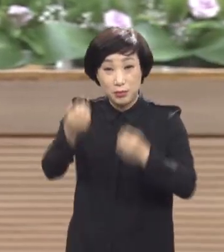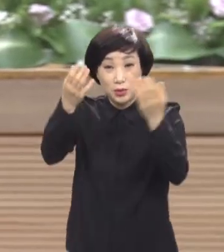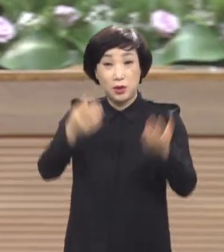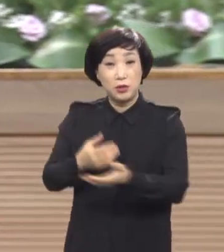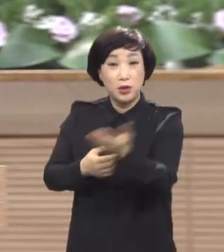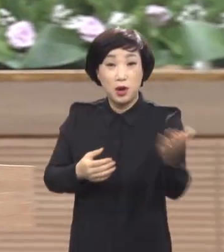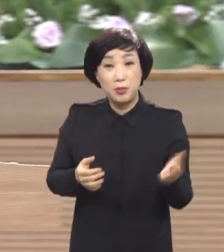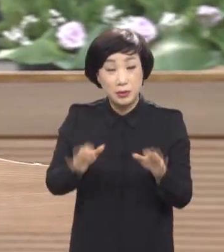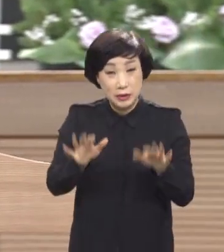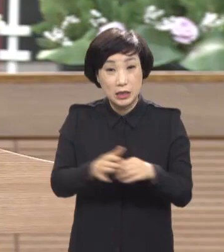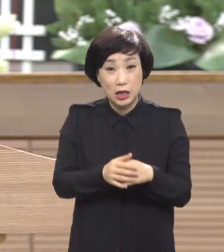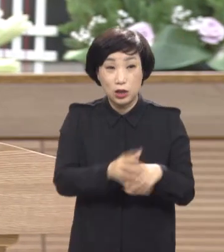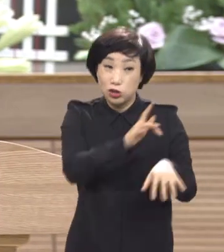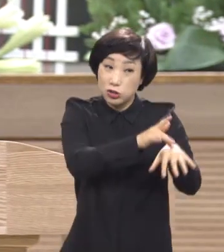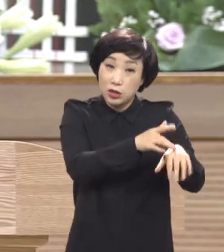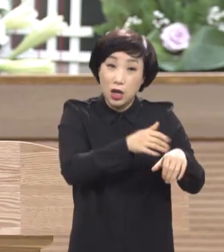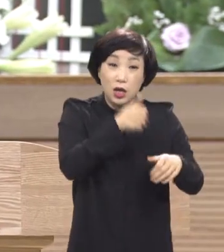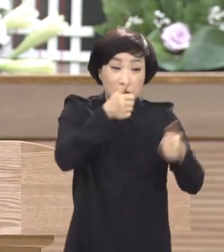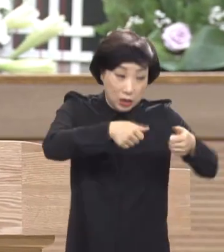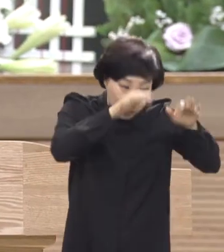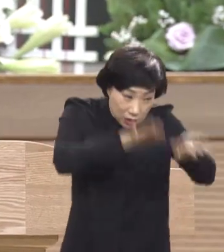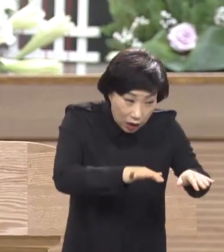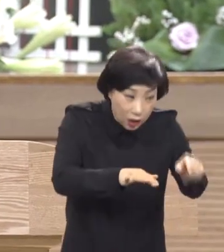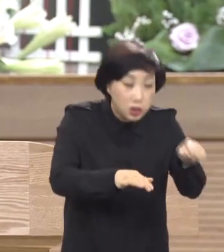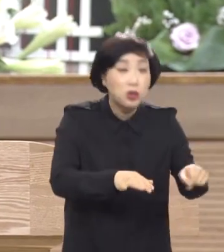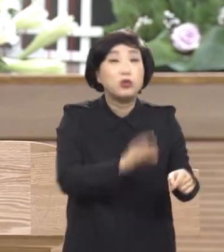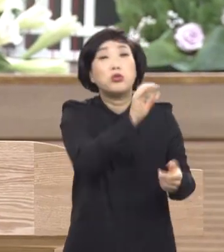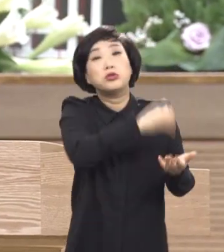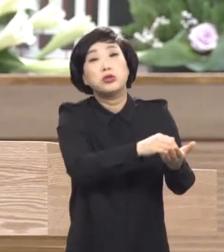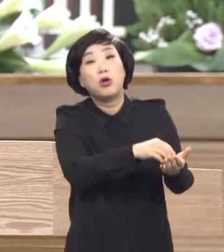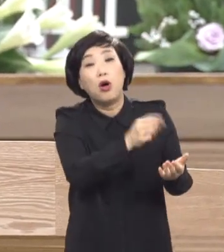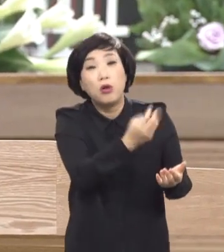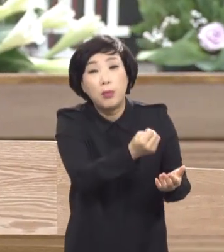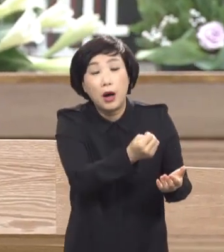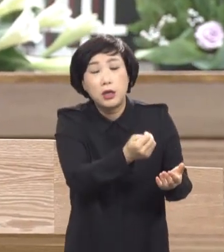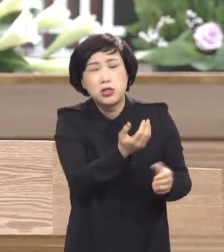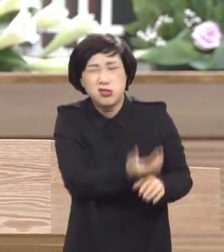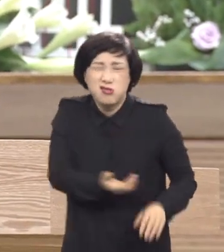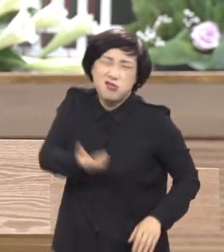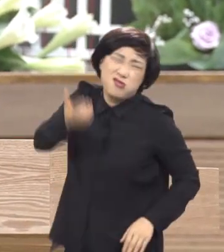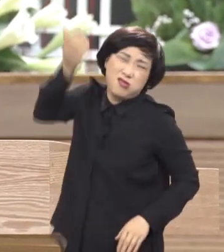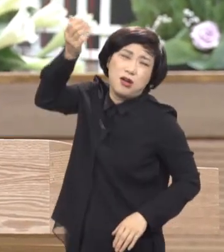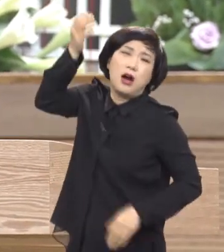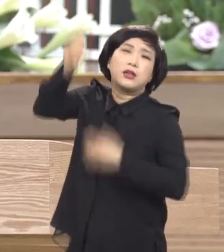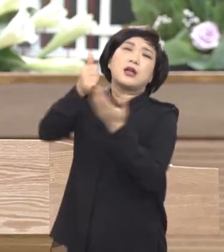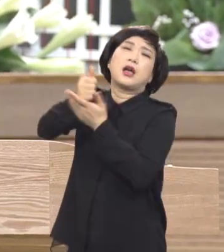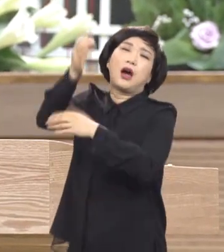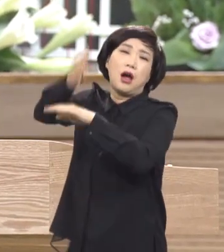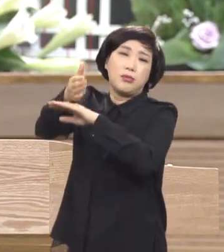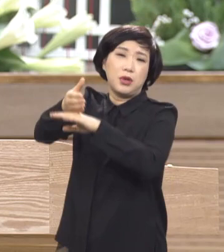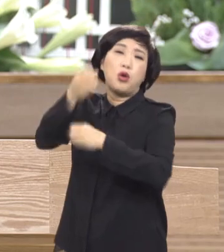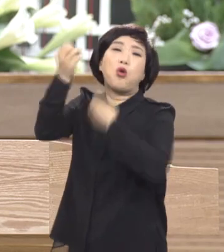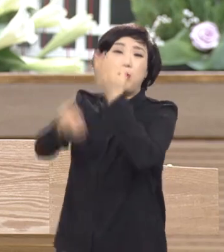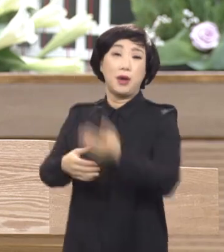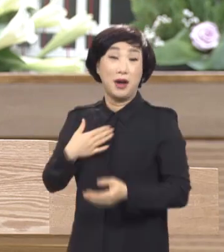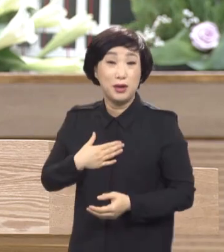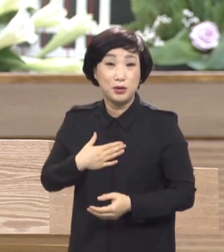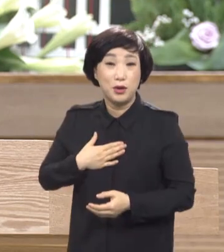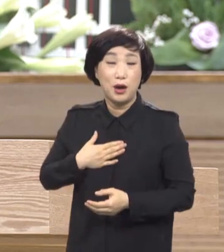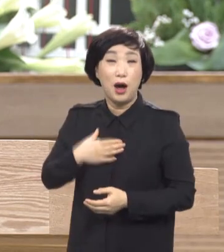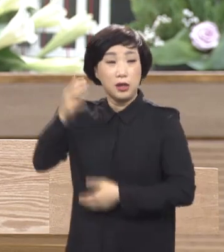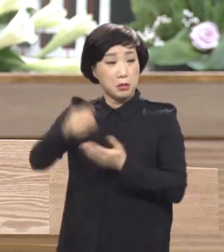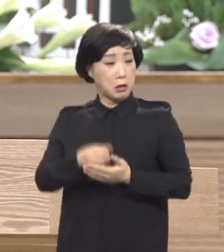귀신에게 제사하는 제사보다 훨씬 수준 높은 것으로 들여서 하나님이